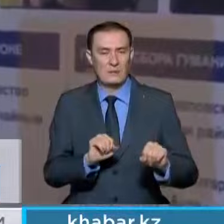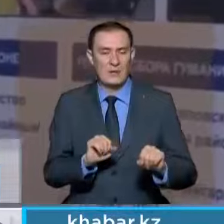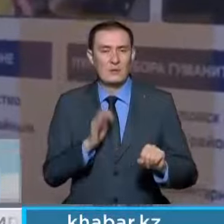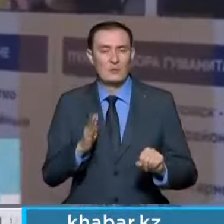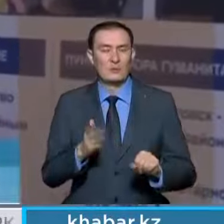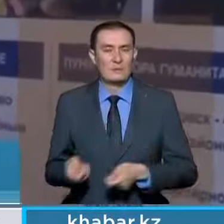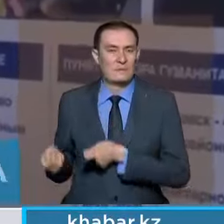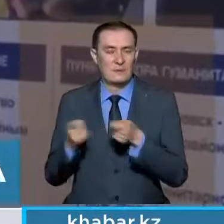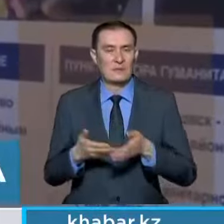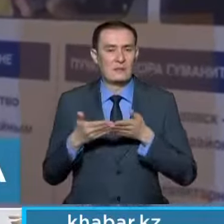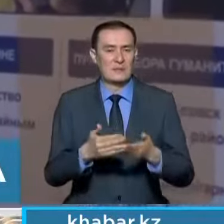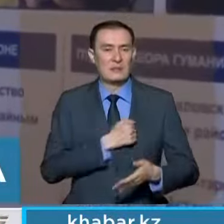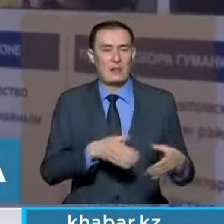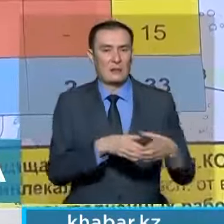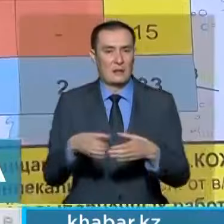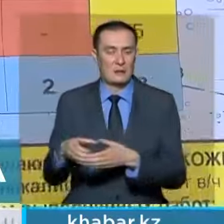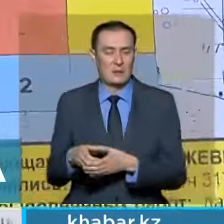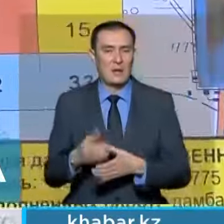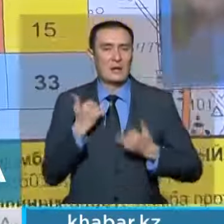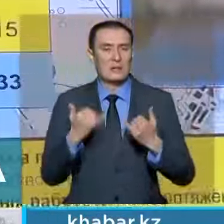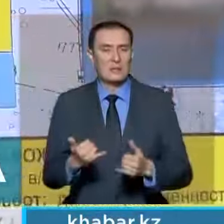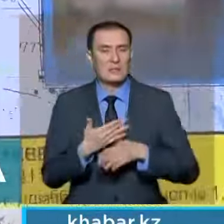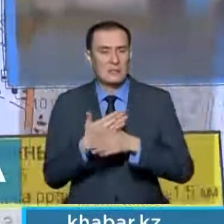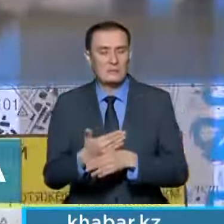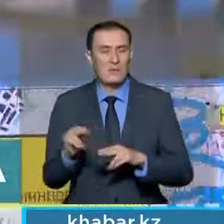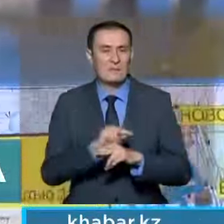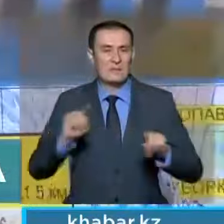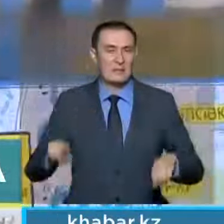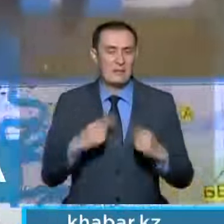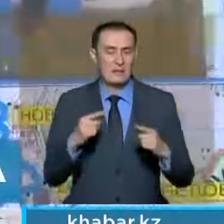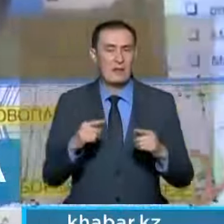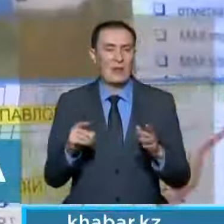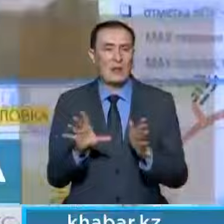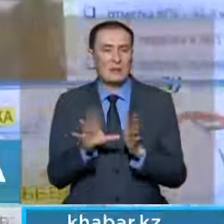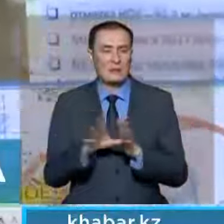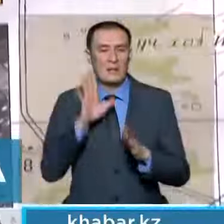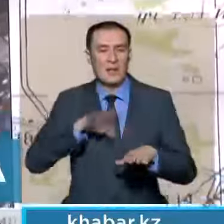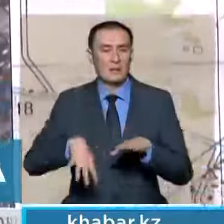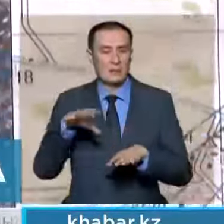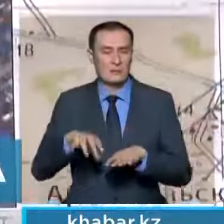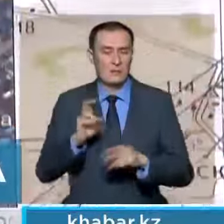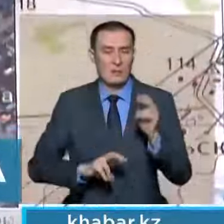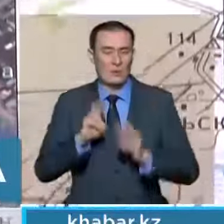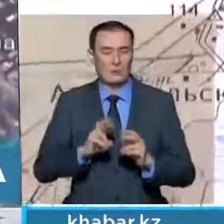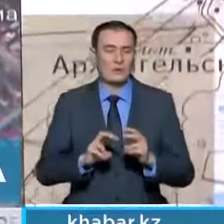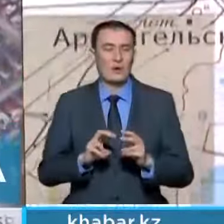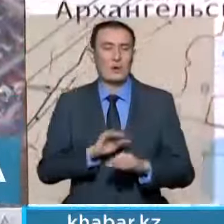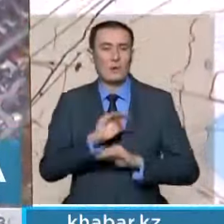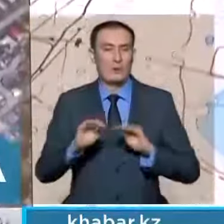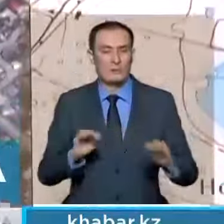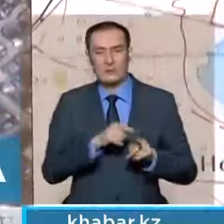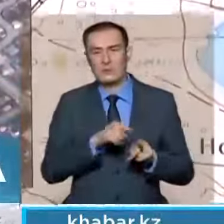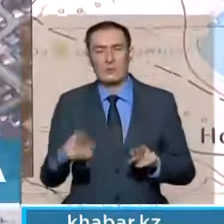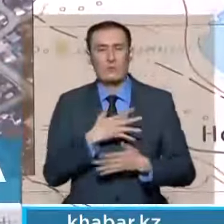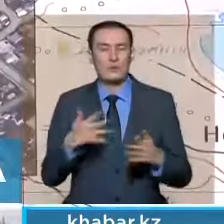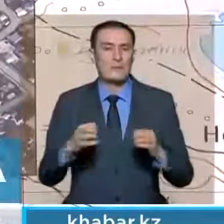транспортные средства и личный состав для оказания содействия восстановления электроэнергии на насосной станции. Оборудованы и укреплены на протяжении